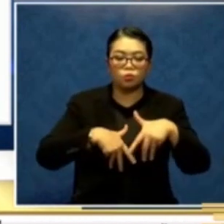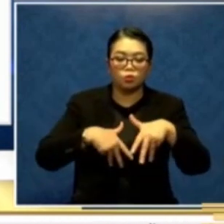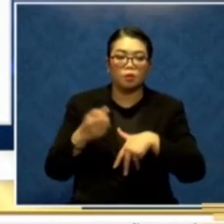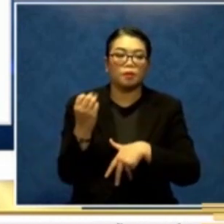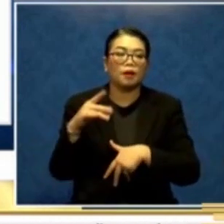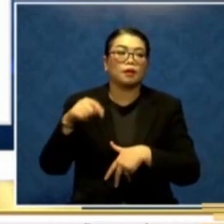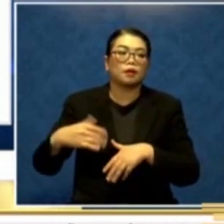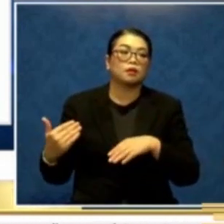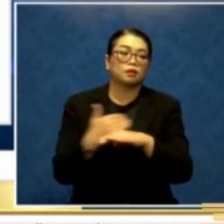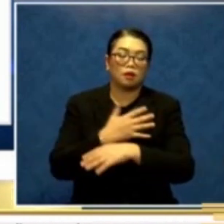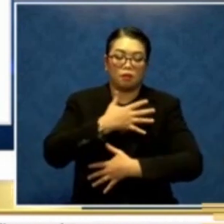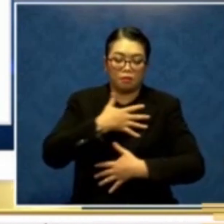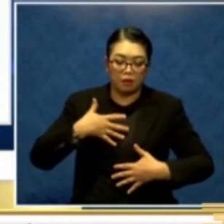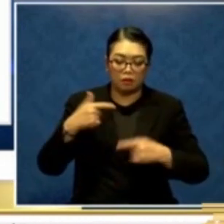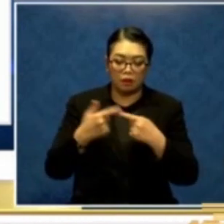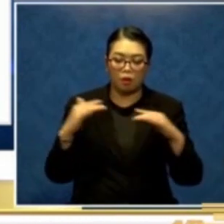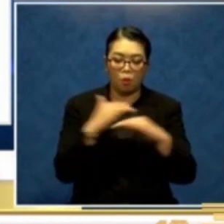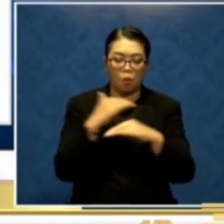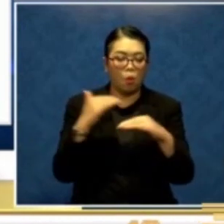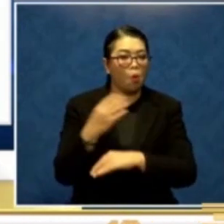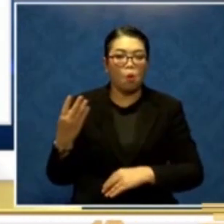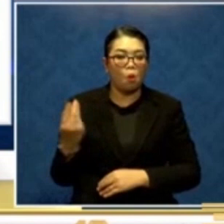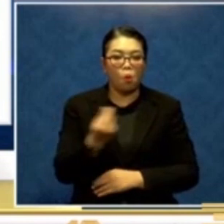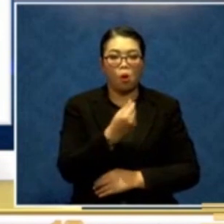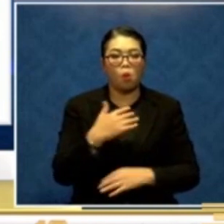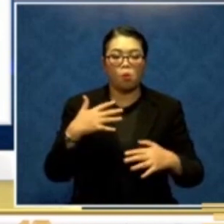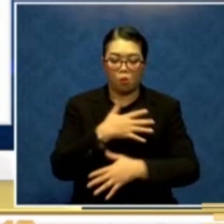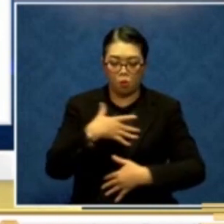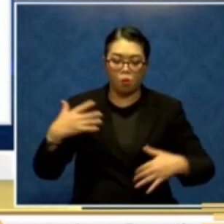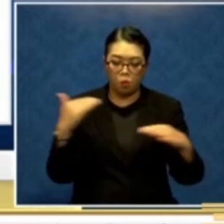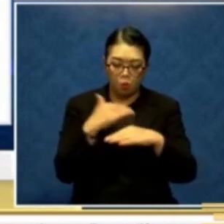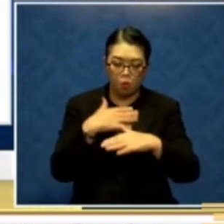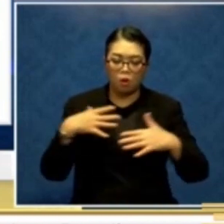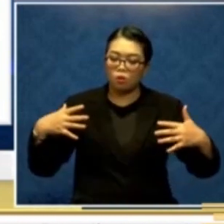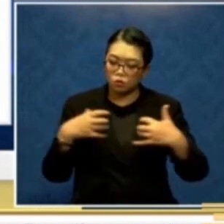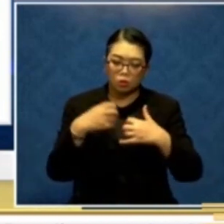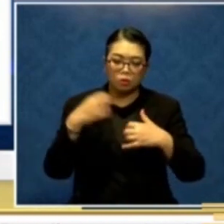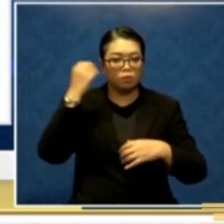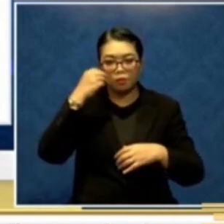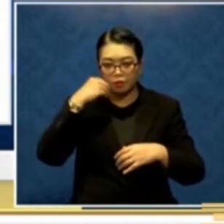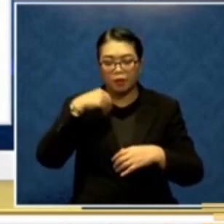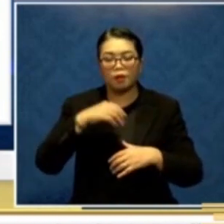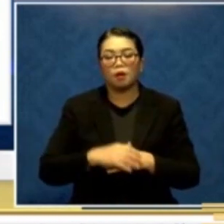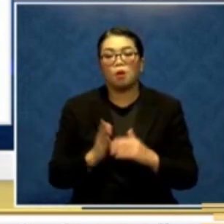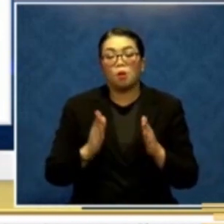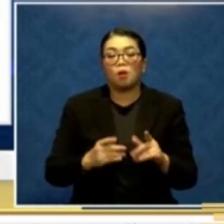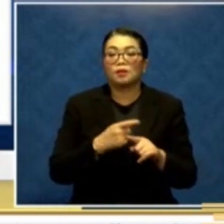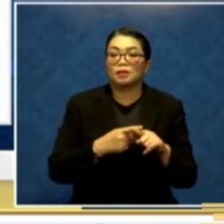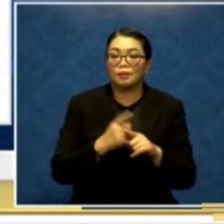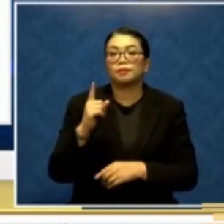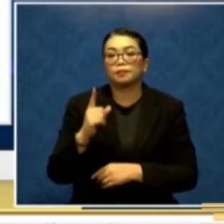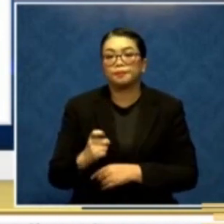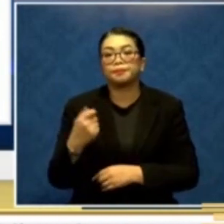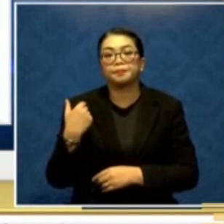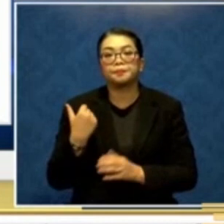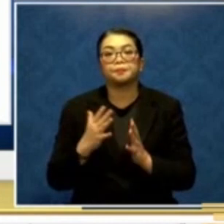จุดและมีทางมารายแต่รถวงสัญจรไปมาด้ขวามเร็วและเกิดอุบัติเหตุหลายครั้งและมผู้บัตเจ็แล